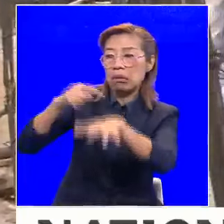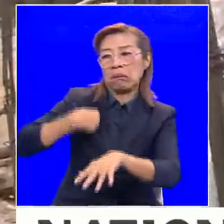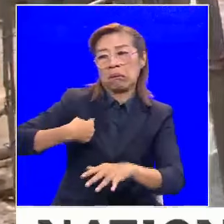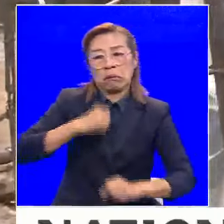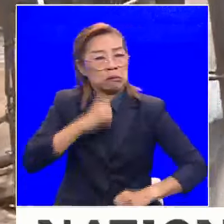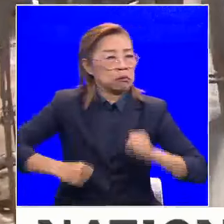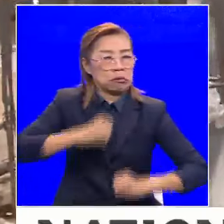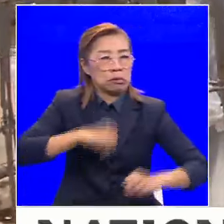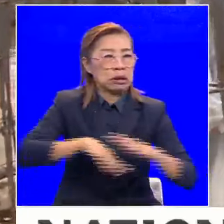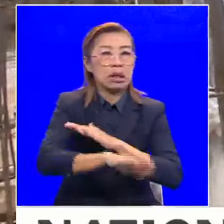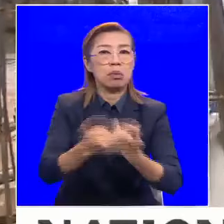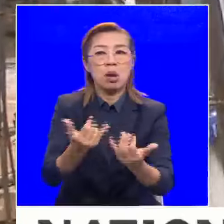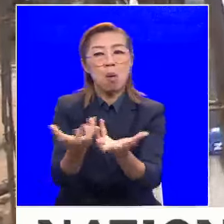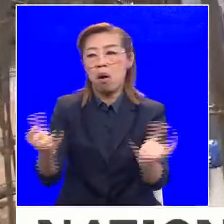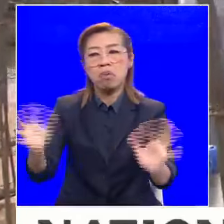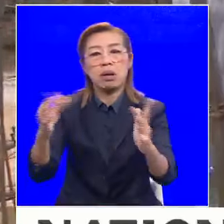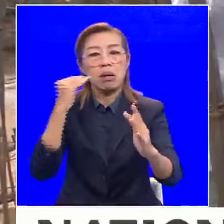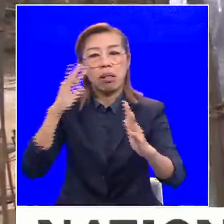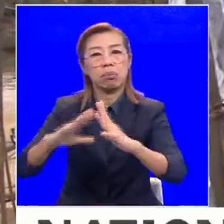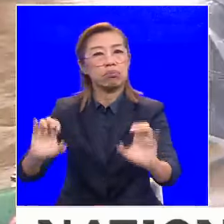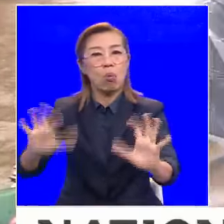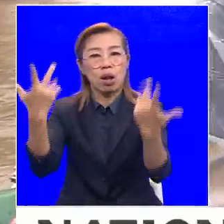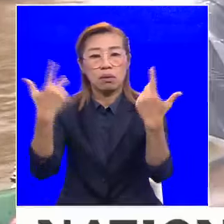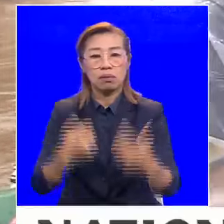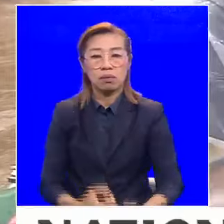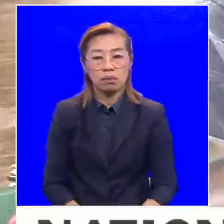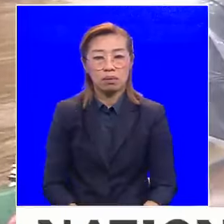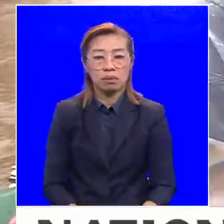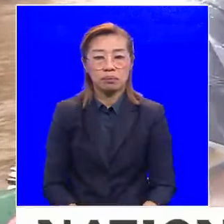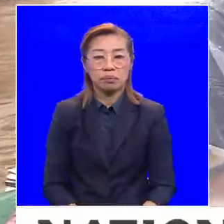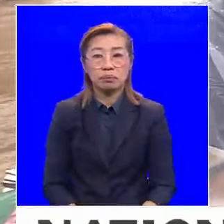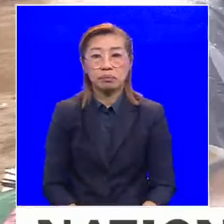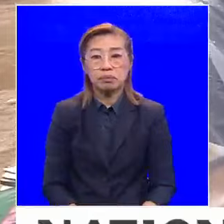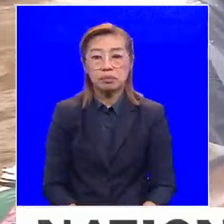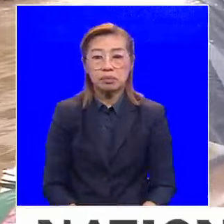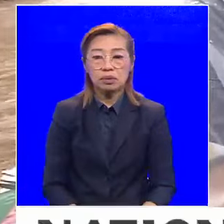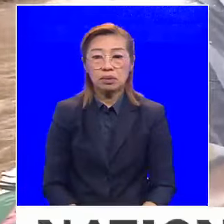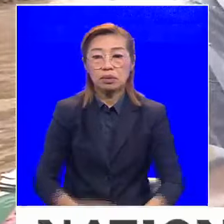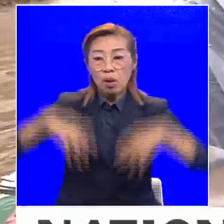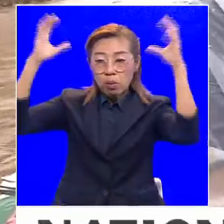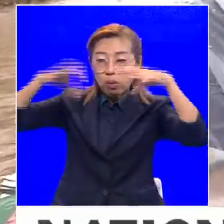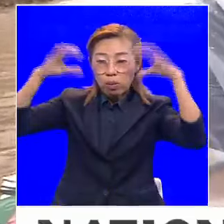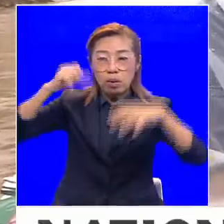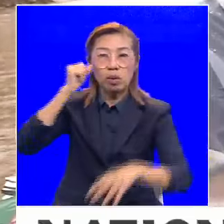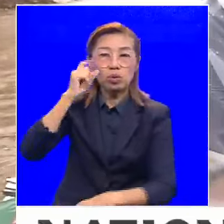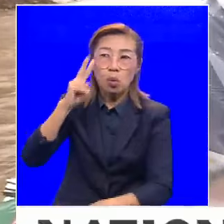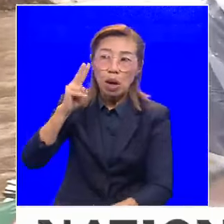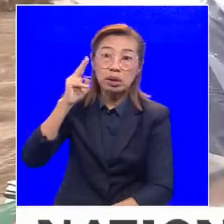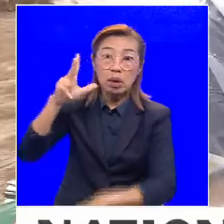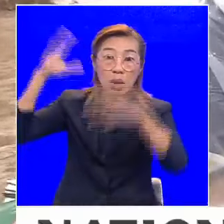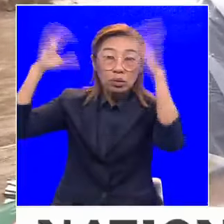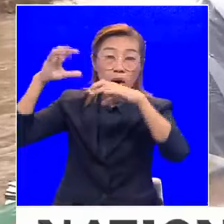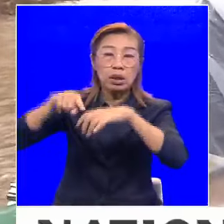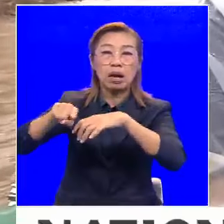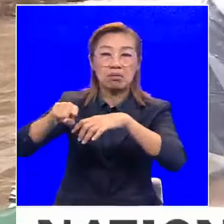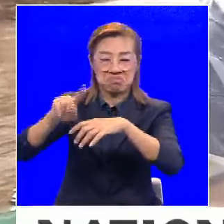กอย่างไม่เหลืออะไรแล้วพังไปหมดแล้วค่ะ ถ้าตกประมาณสองสามวันน้ำก็หลานมาแล้วเปลี่ยนเกเปลี่ยนป้องมาละ